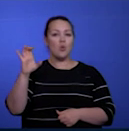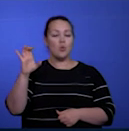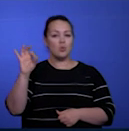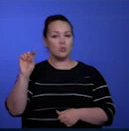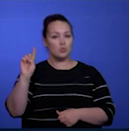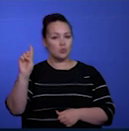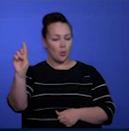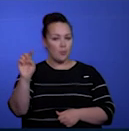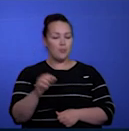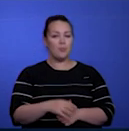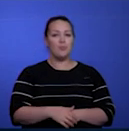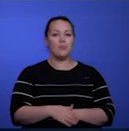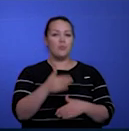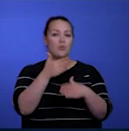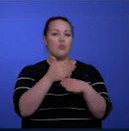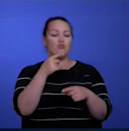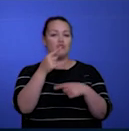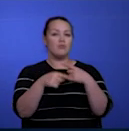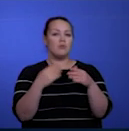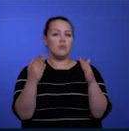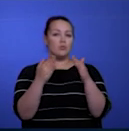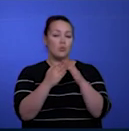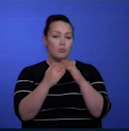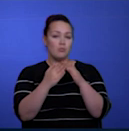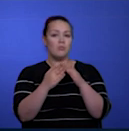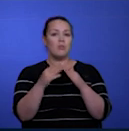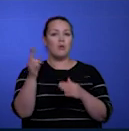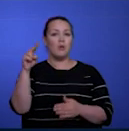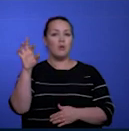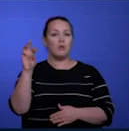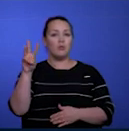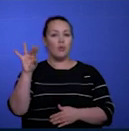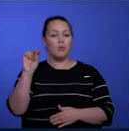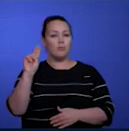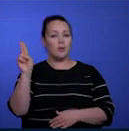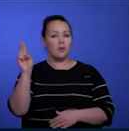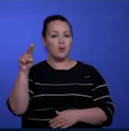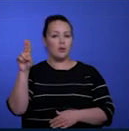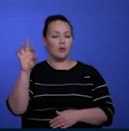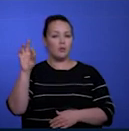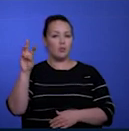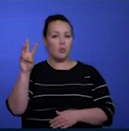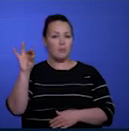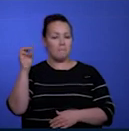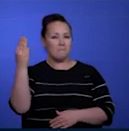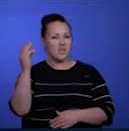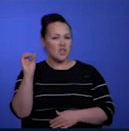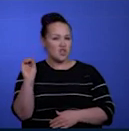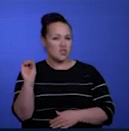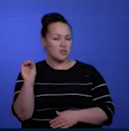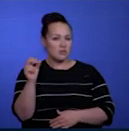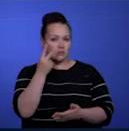нашему маленькому помощнику дом домишко домик домище посмотрите ребят